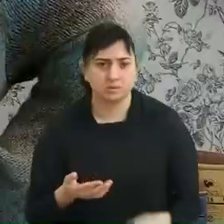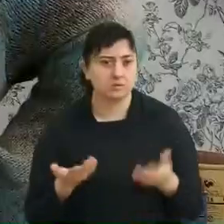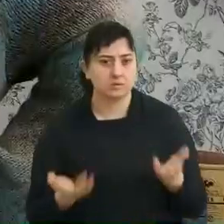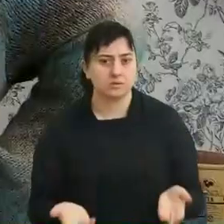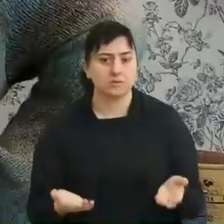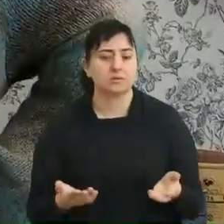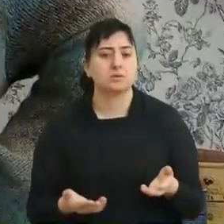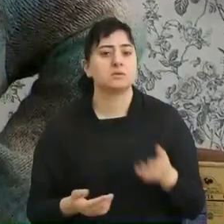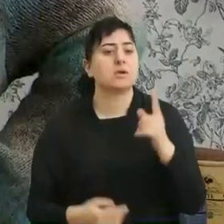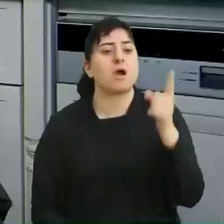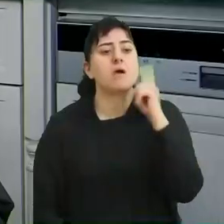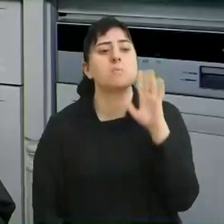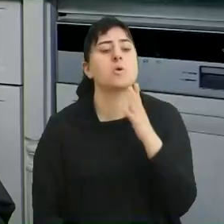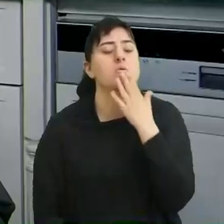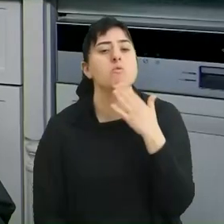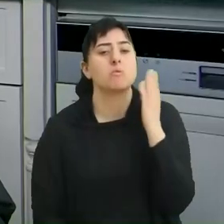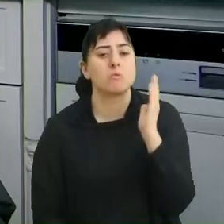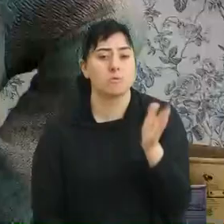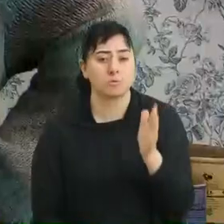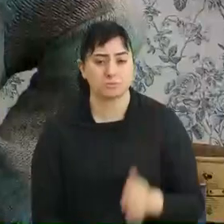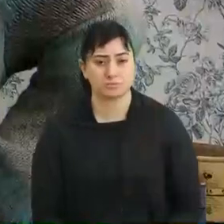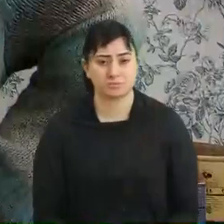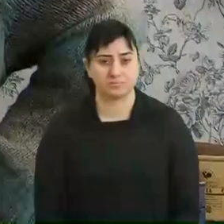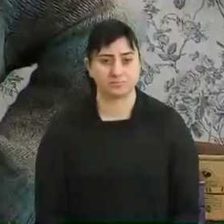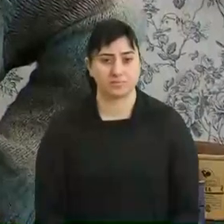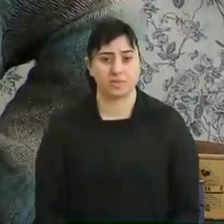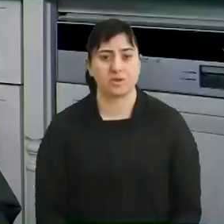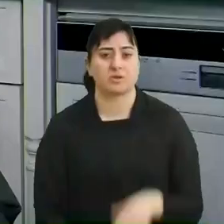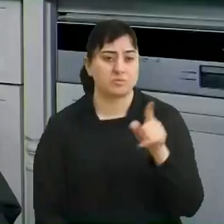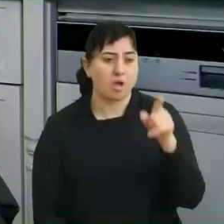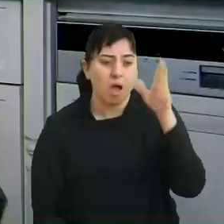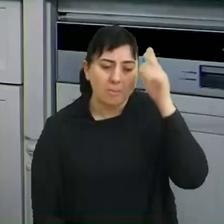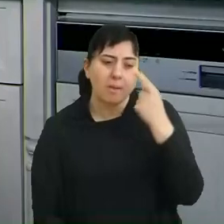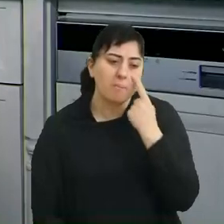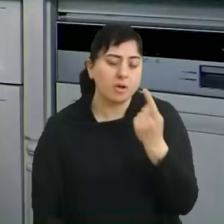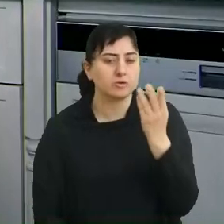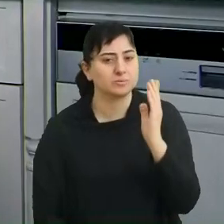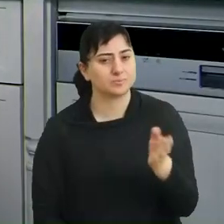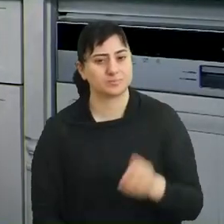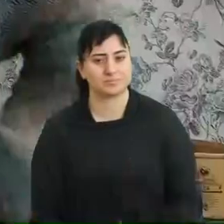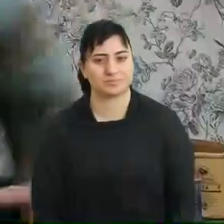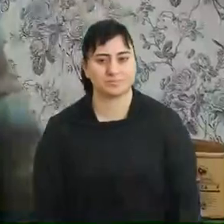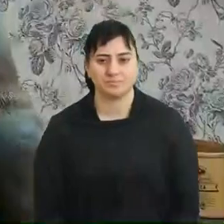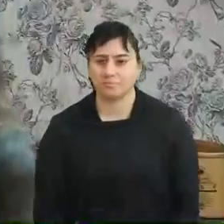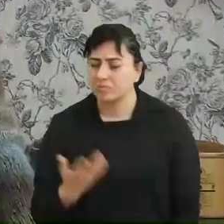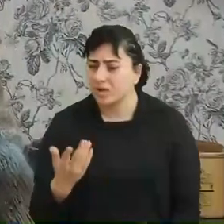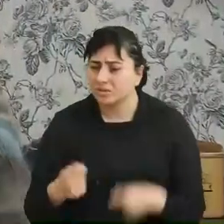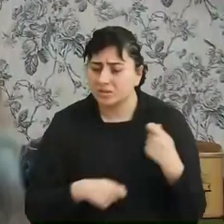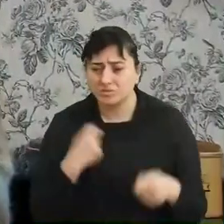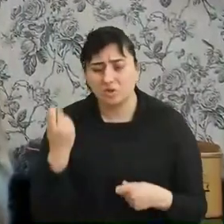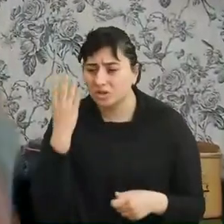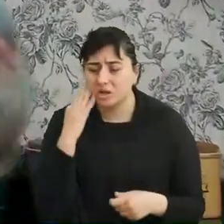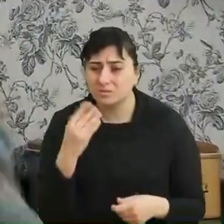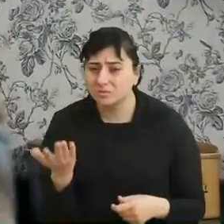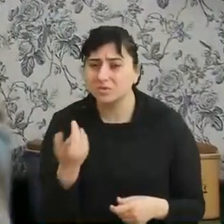mi? Demek daha senin haberin yok bir şeylerden. Ondan böyle saf saf bakıyorsun adama ha. Ne saçmalıyorsun